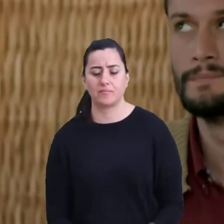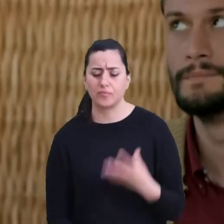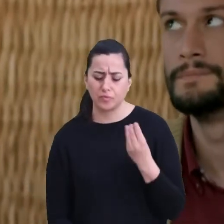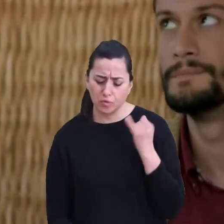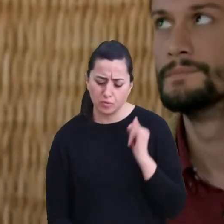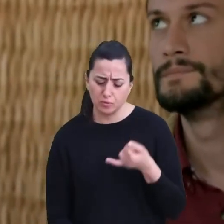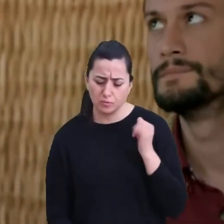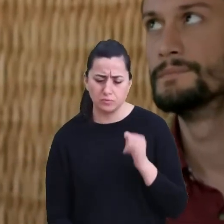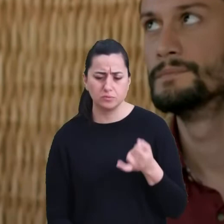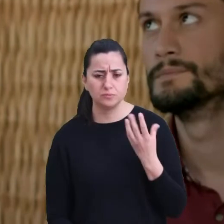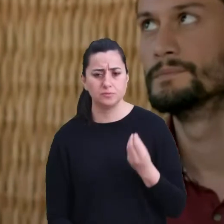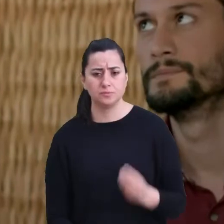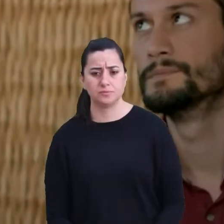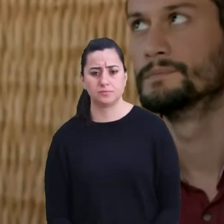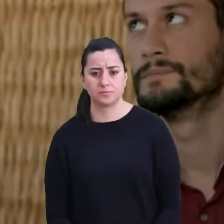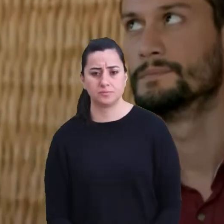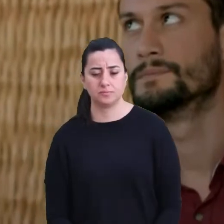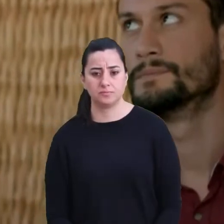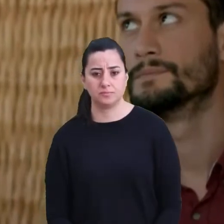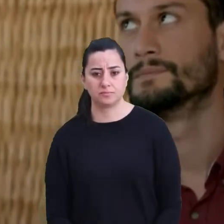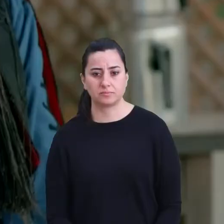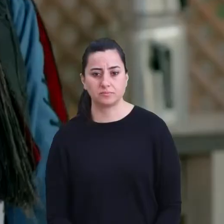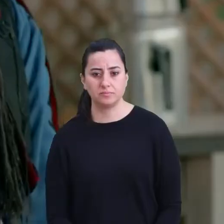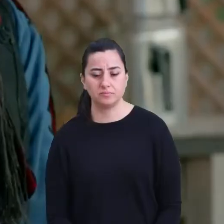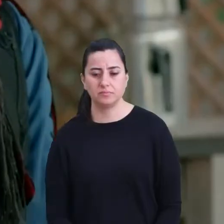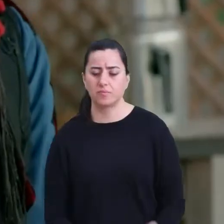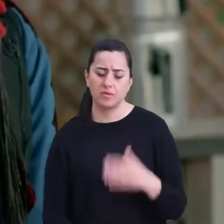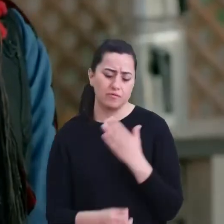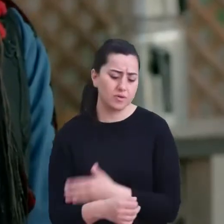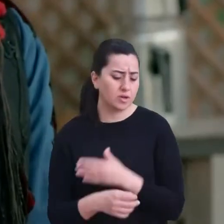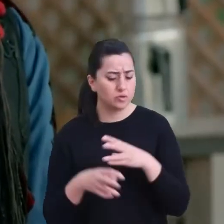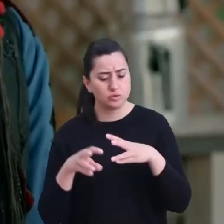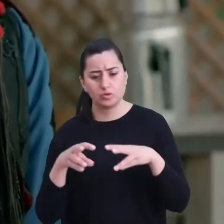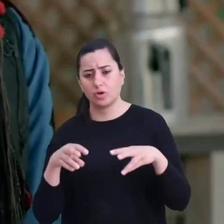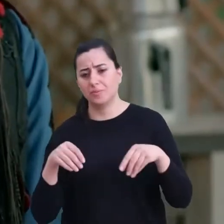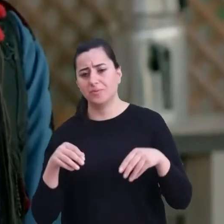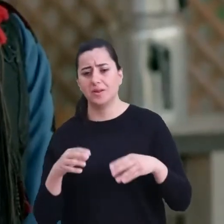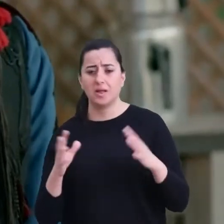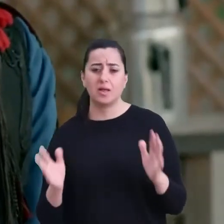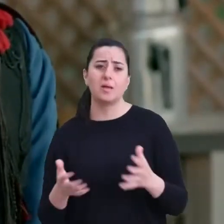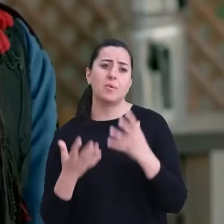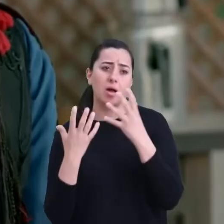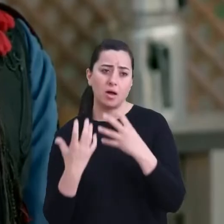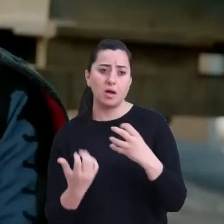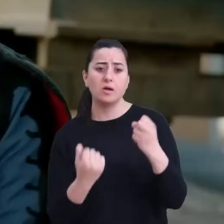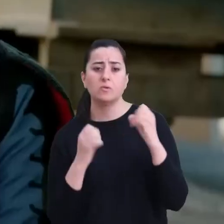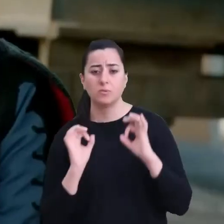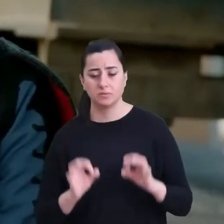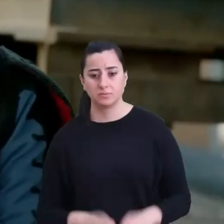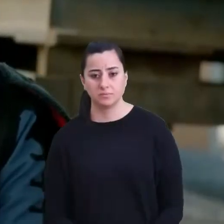Çok kötüyüm, çok. Zümrüt'le İsmail bakıştılar. Vatan toprakla hep işgal